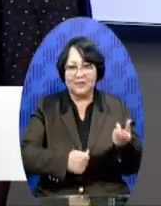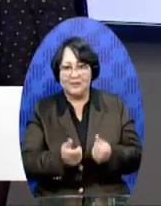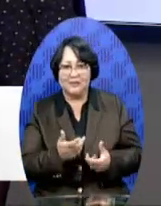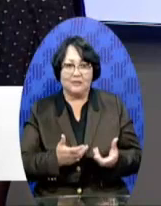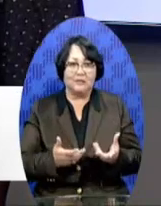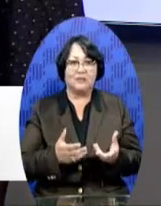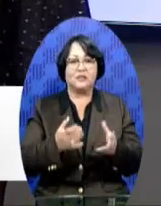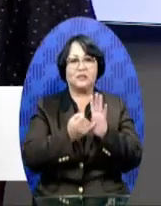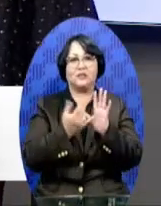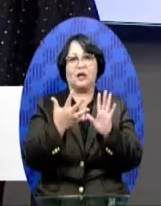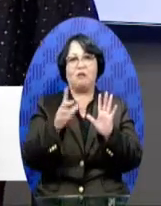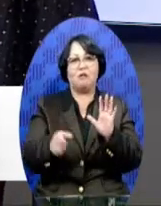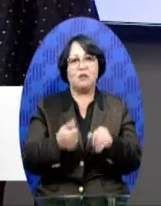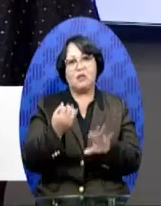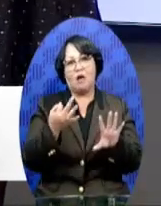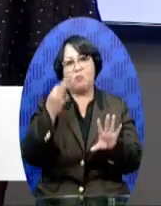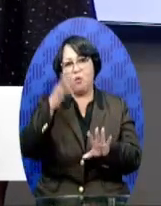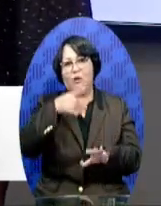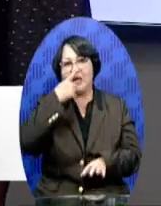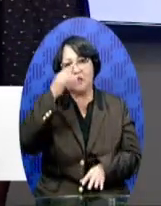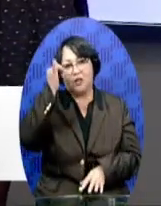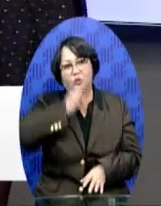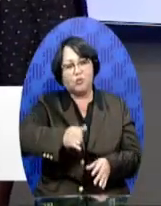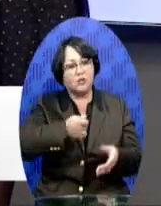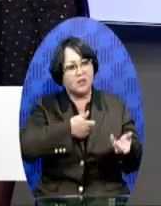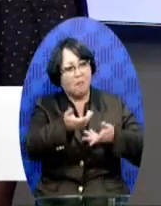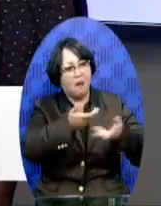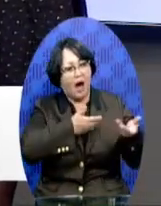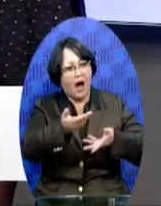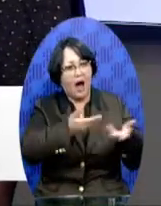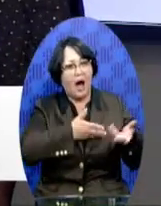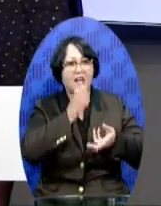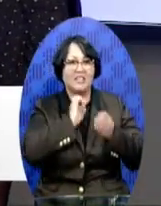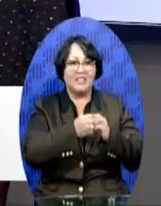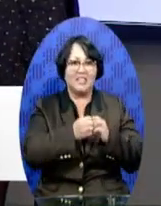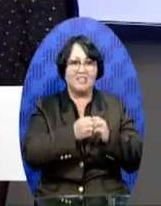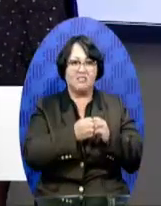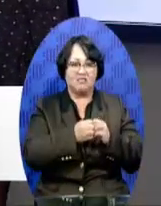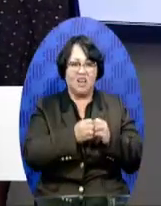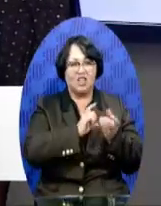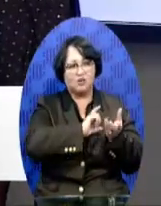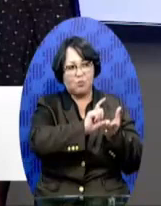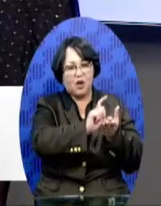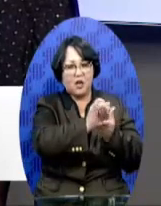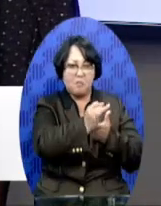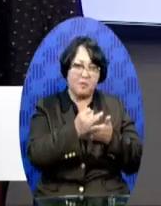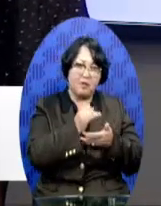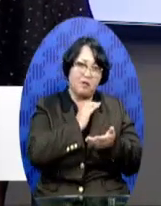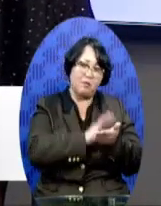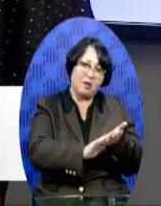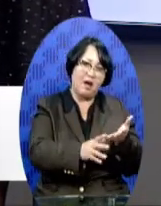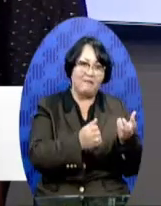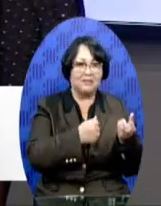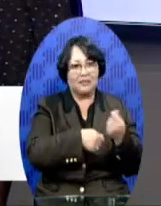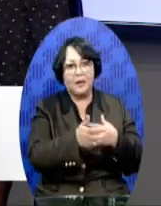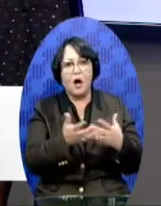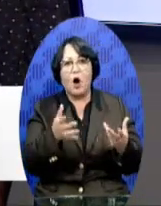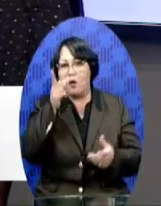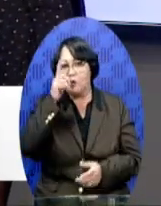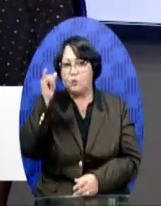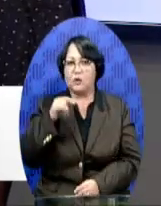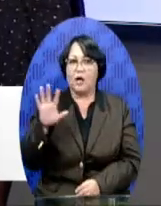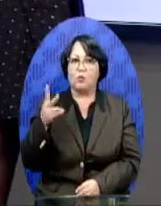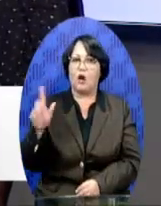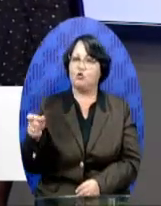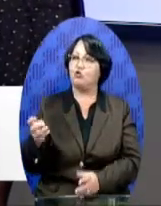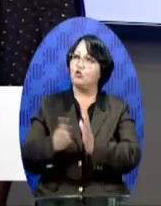бол 65.8% хятад улстай худалдаа хийж байна. За Оросын холбооны улстай 13.9% нь нийт худалдааны хувийг